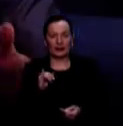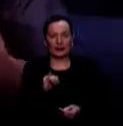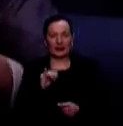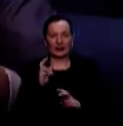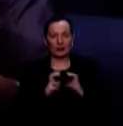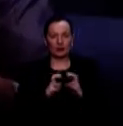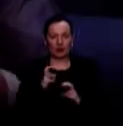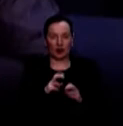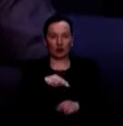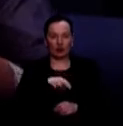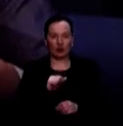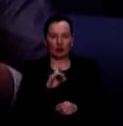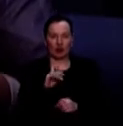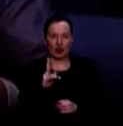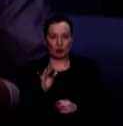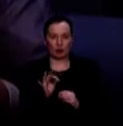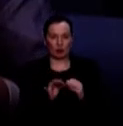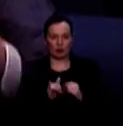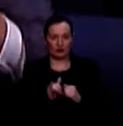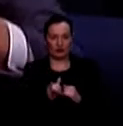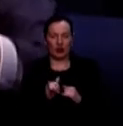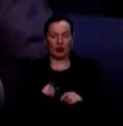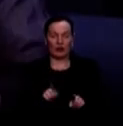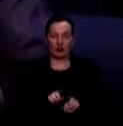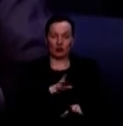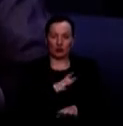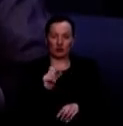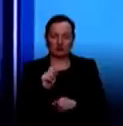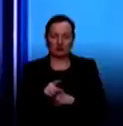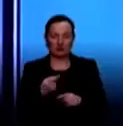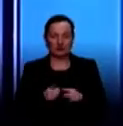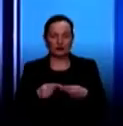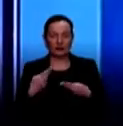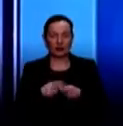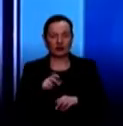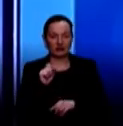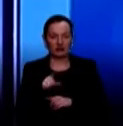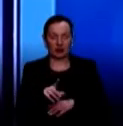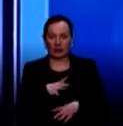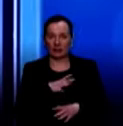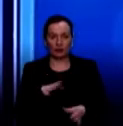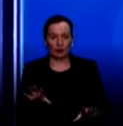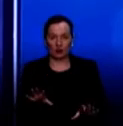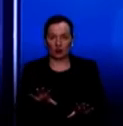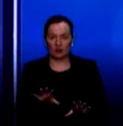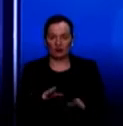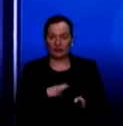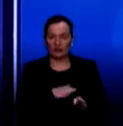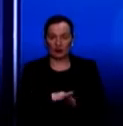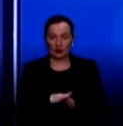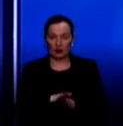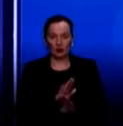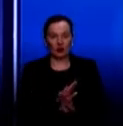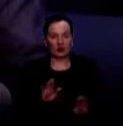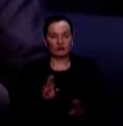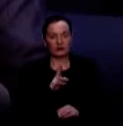Індустріального парку. Таке було технічне завдання створення індустріального парку. Так от я скажу, що це технічне завдання не було виконане. Ну, ні в Кременчуці немає, ні в Полтаві.